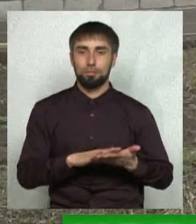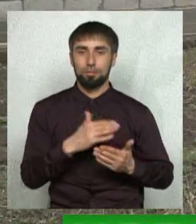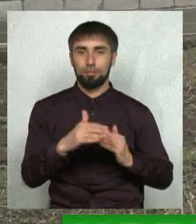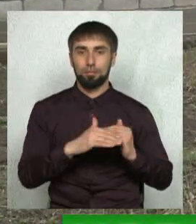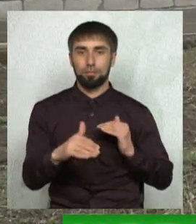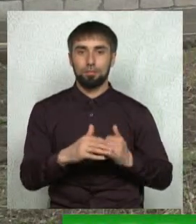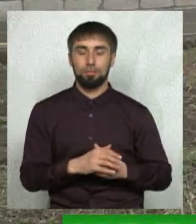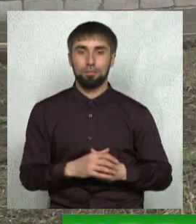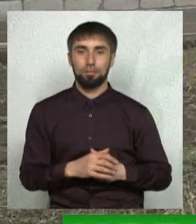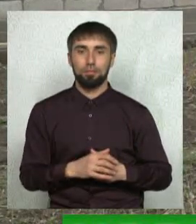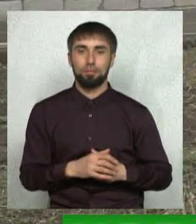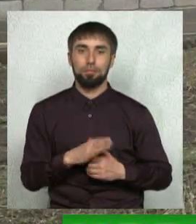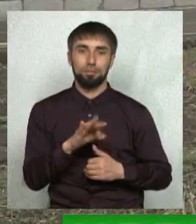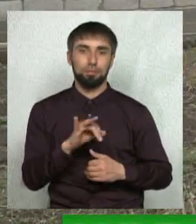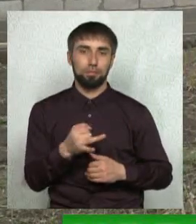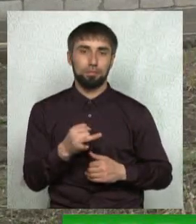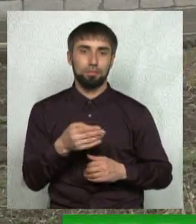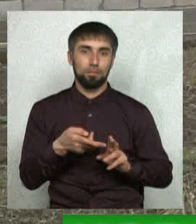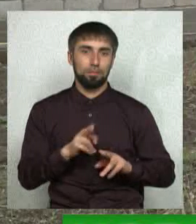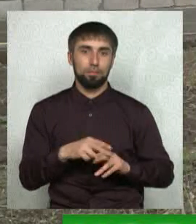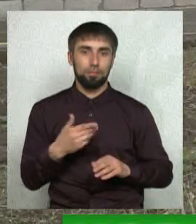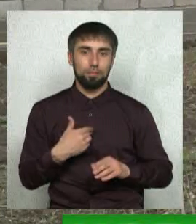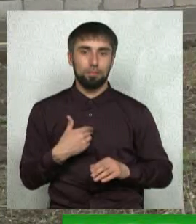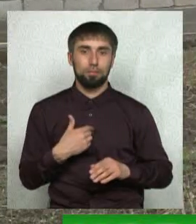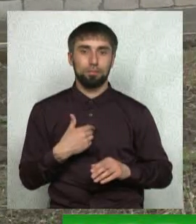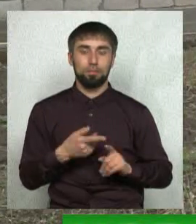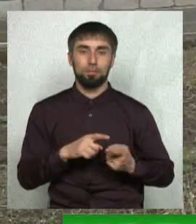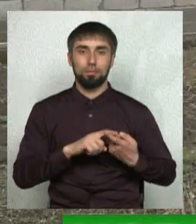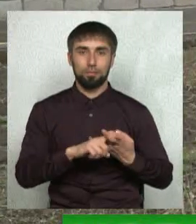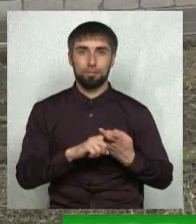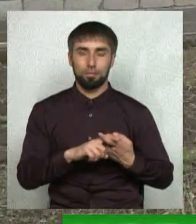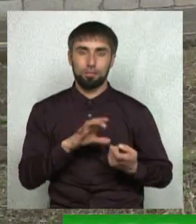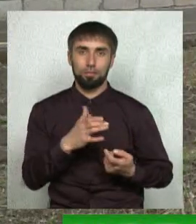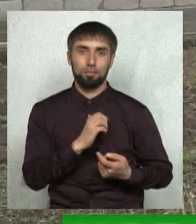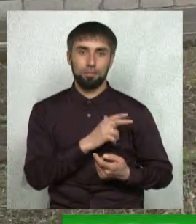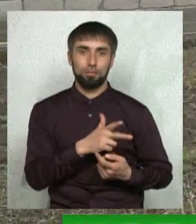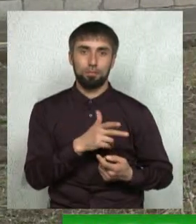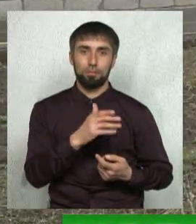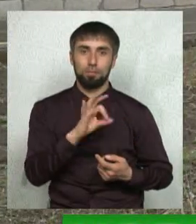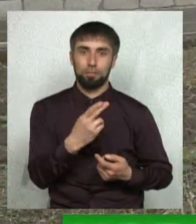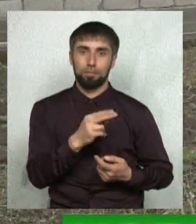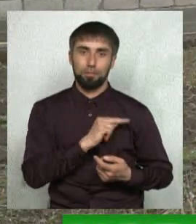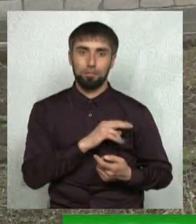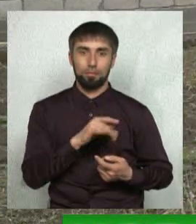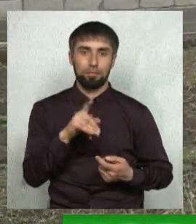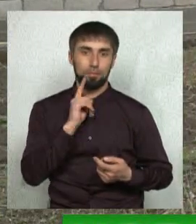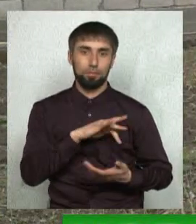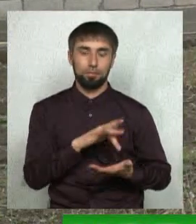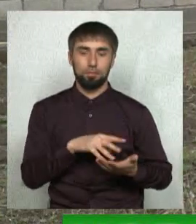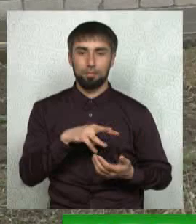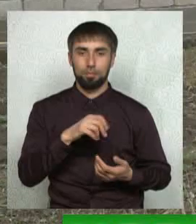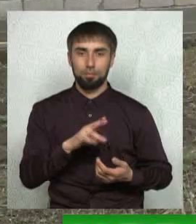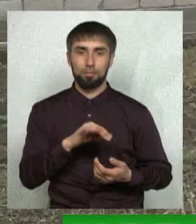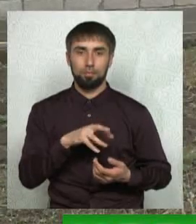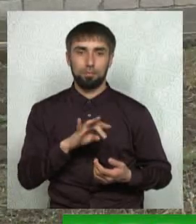прилегающей территории. Вот. И поэтому мы связались с соцработниками. Пока что это город Малгобек и